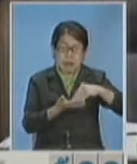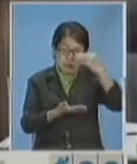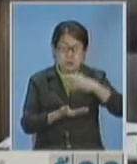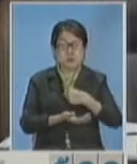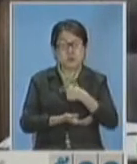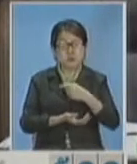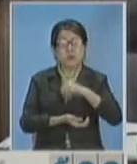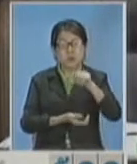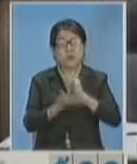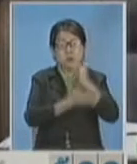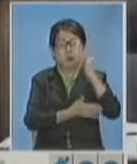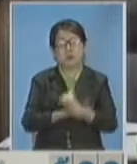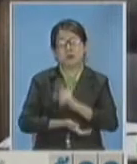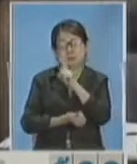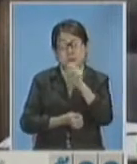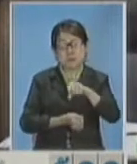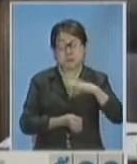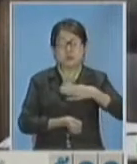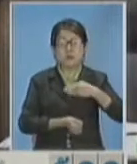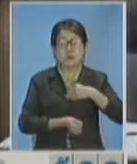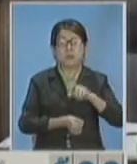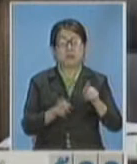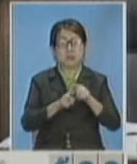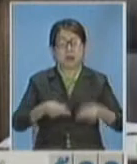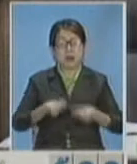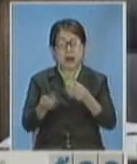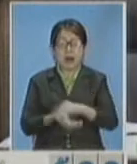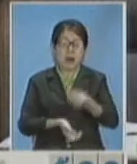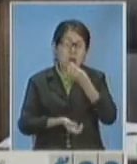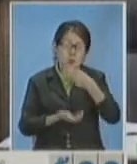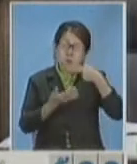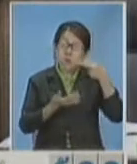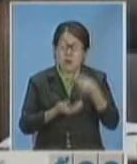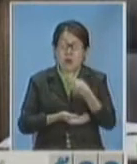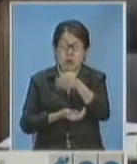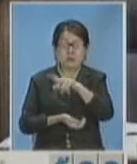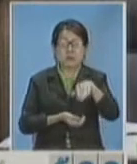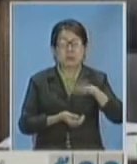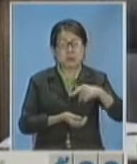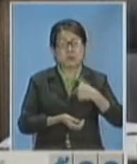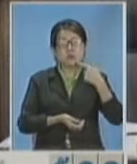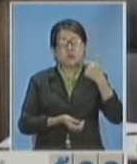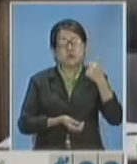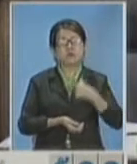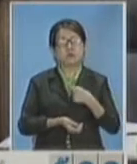าไปถามแบบนั้นใครๆก็ต้องตอบว่าชอบค่ะเหมือนเราให้ลูกหลานเรากินขนมหวานนะคะใครๆก็ต้องเด็กก็ต้องบอกว่าชอบมันอยู่ที่เราเป็น